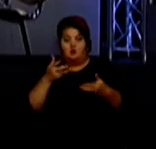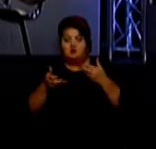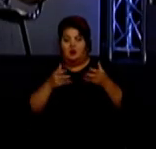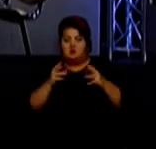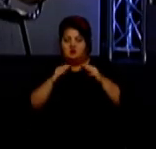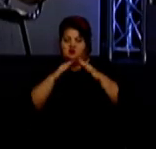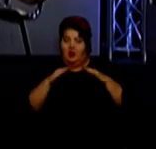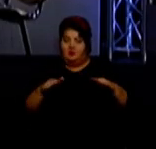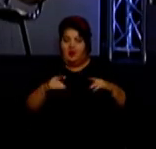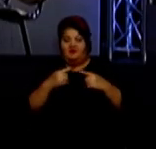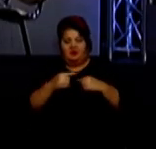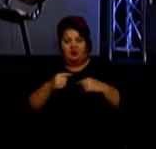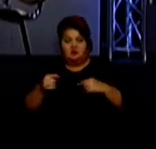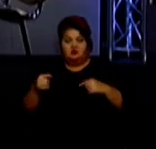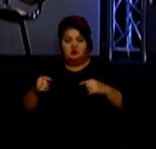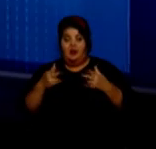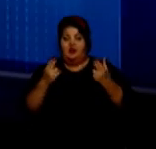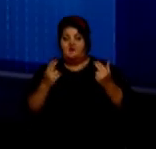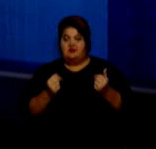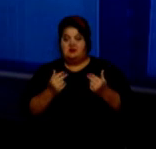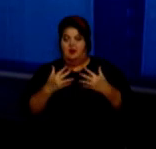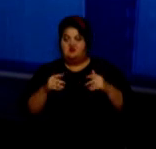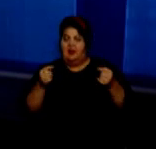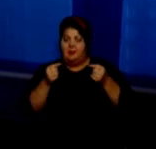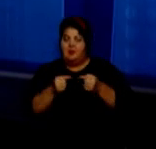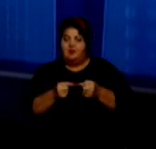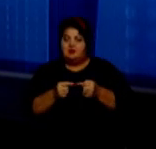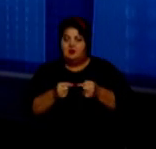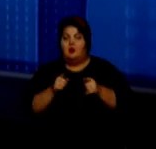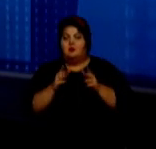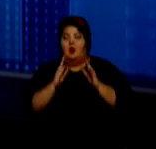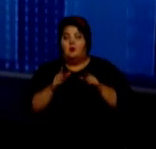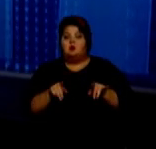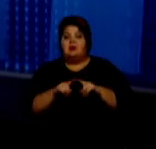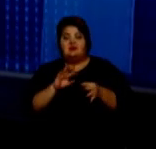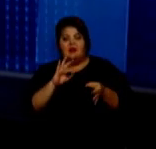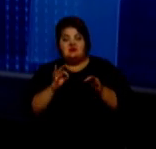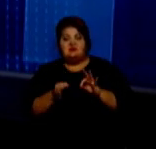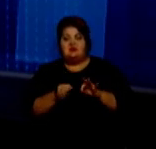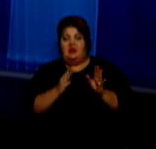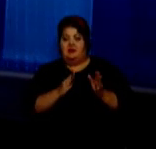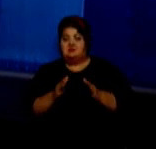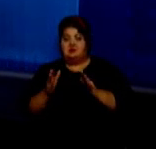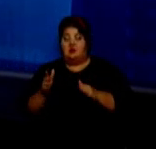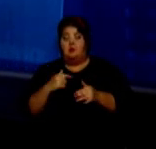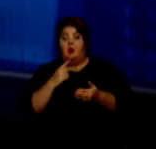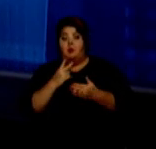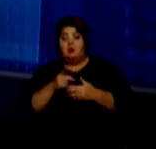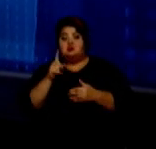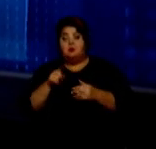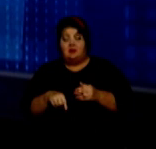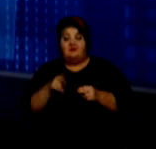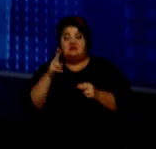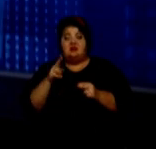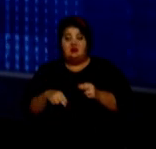якісь інші конструкції, які визнали вже непридатними? Так, там буде дуже така складна система, тому що ми бачимо навіть з кільцевої